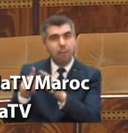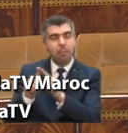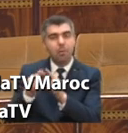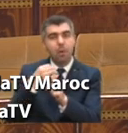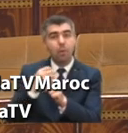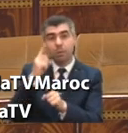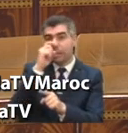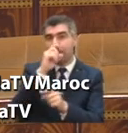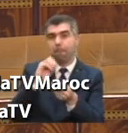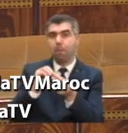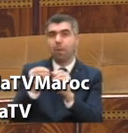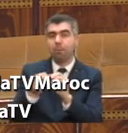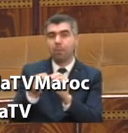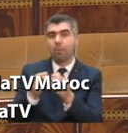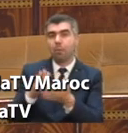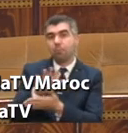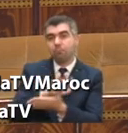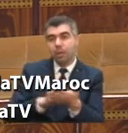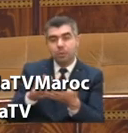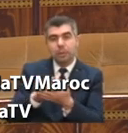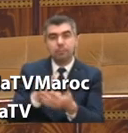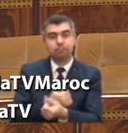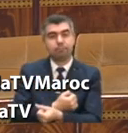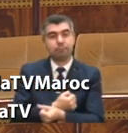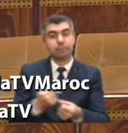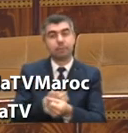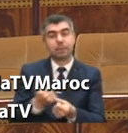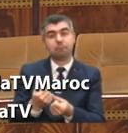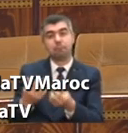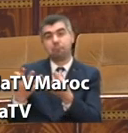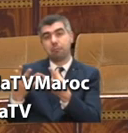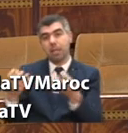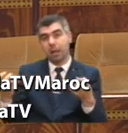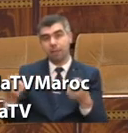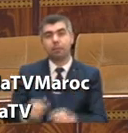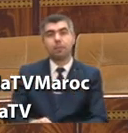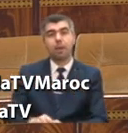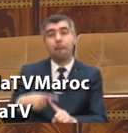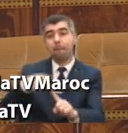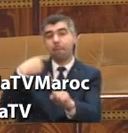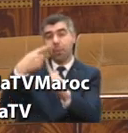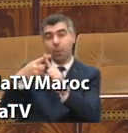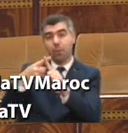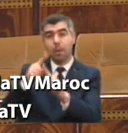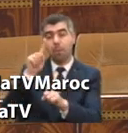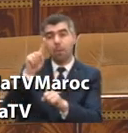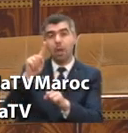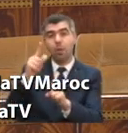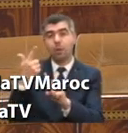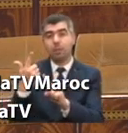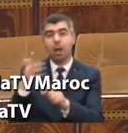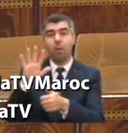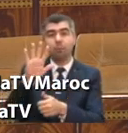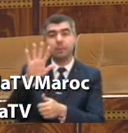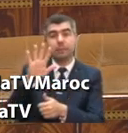تخفى مخاطرها على وضعية التشغيل بالبلاد، عندما نجد أن أكثر من 157 ألف